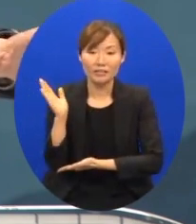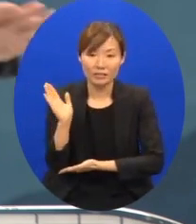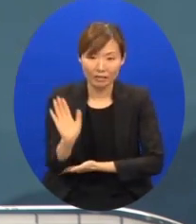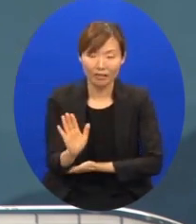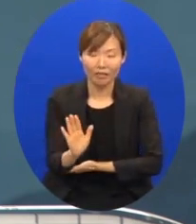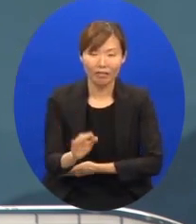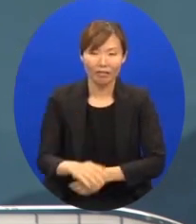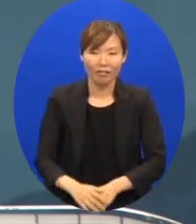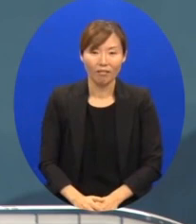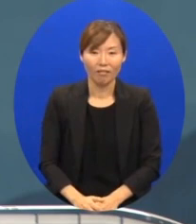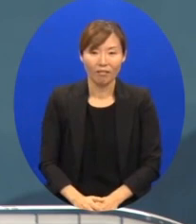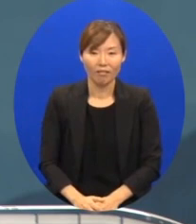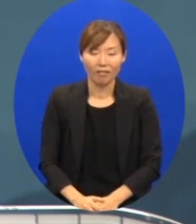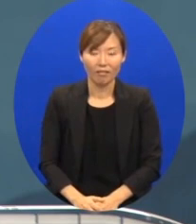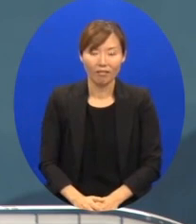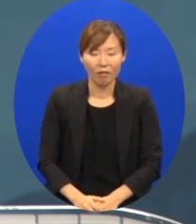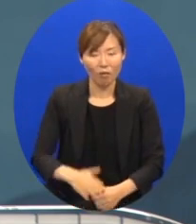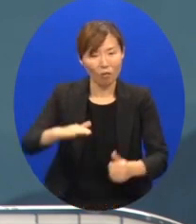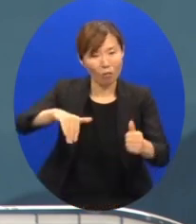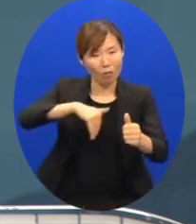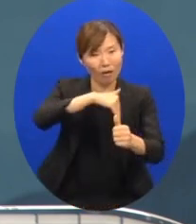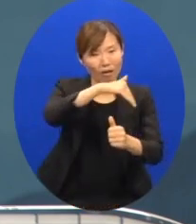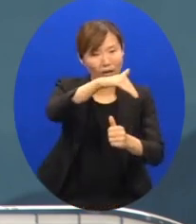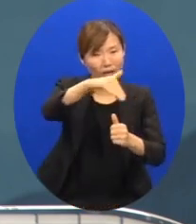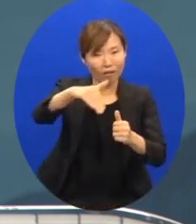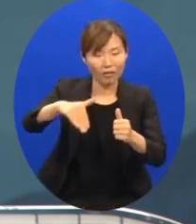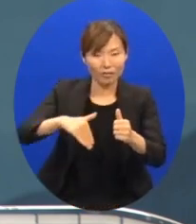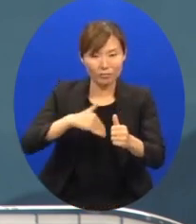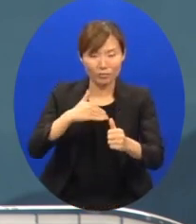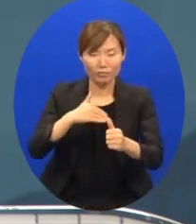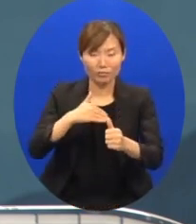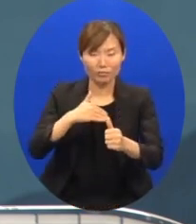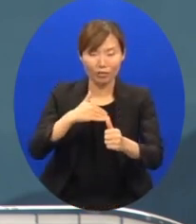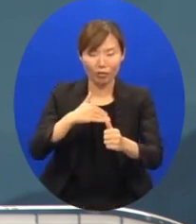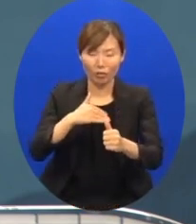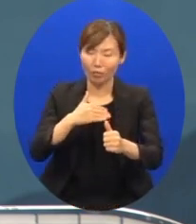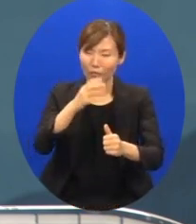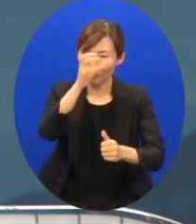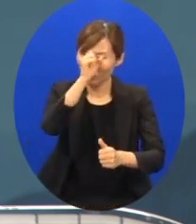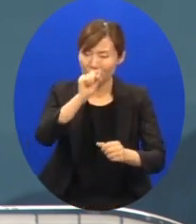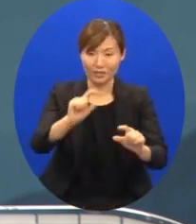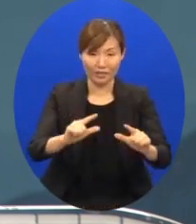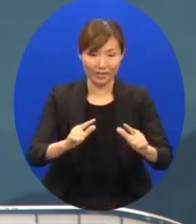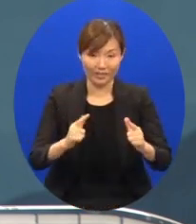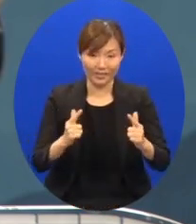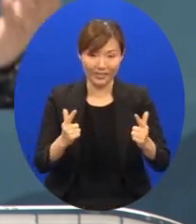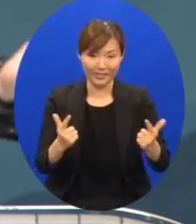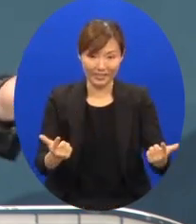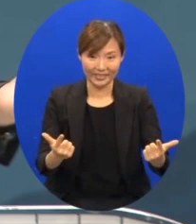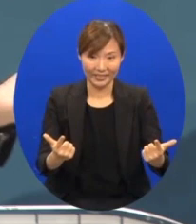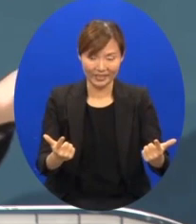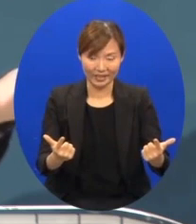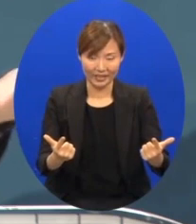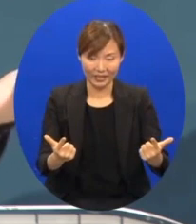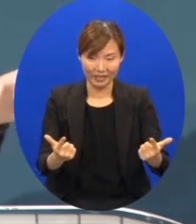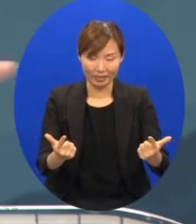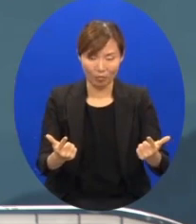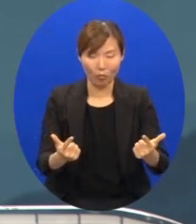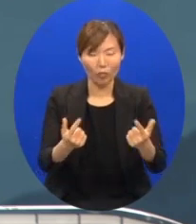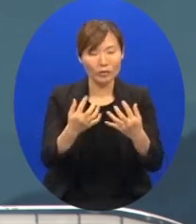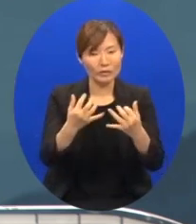그런 도시 분위기에서 예수님의 십자가 복음 만전 해서 과연 이 사람들이 예수를 믿을 수